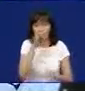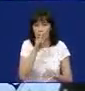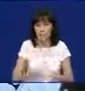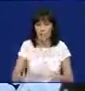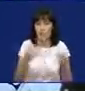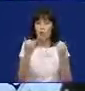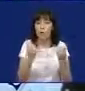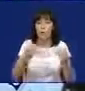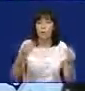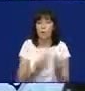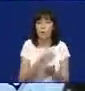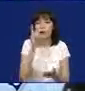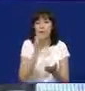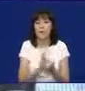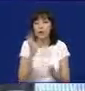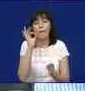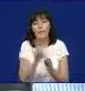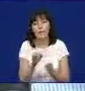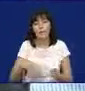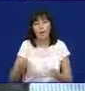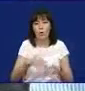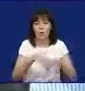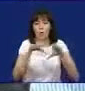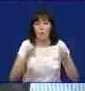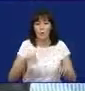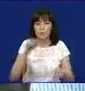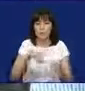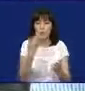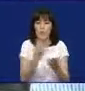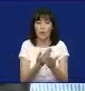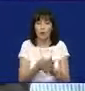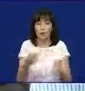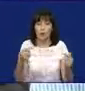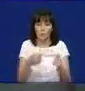талабы жаңа міндеттер мен мақсаттар. Облыс әкімінің түпкі талап еткені осылар болды.